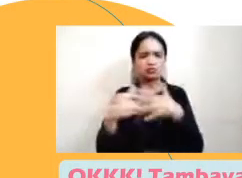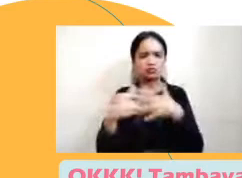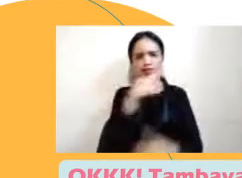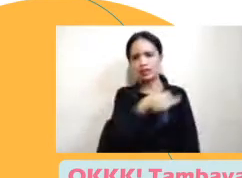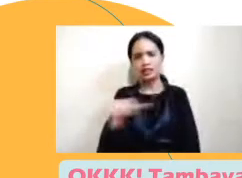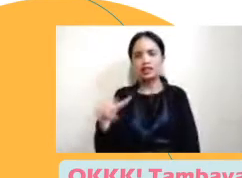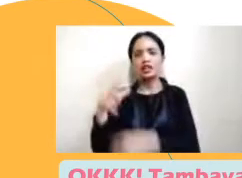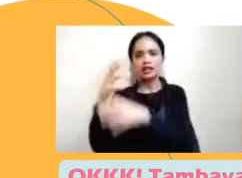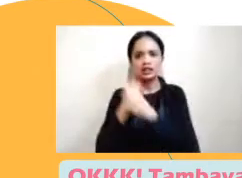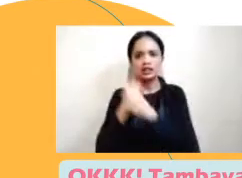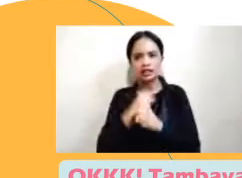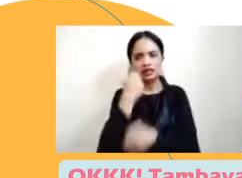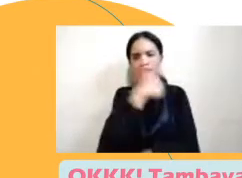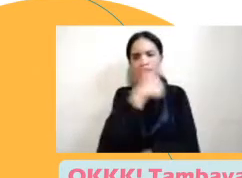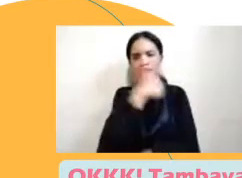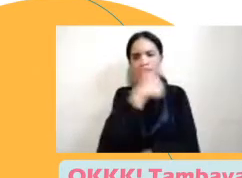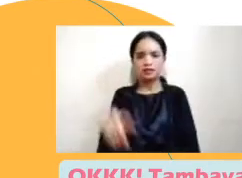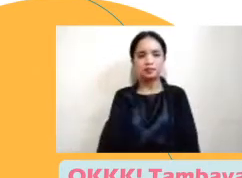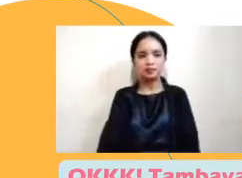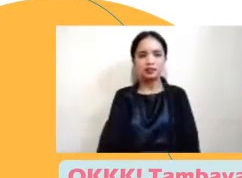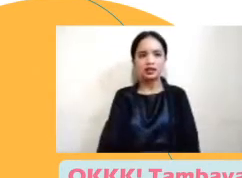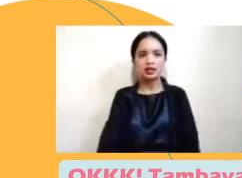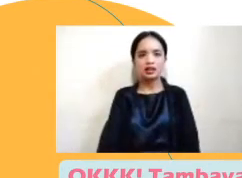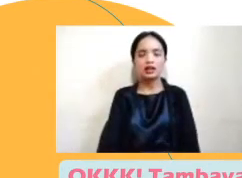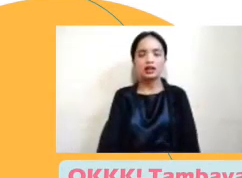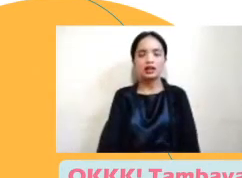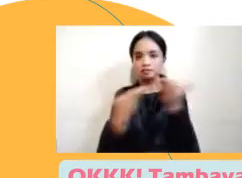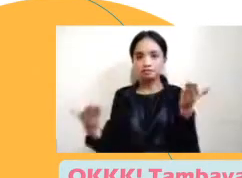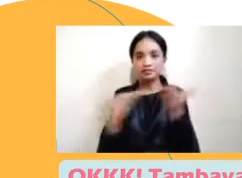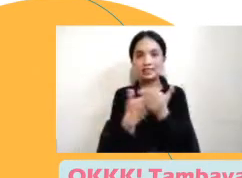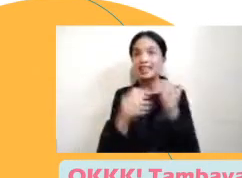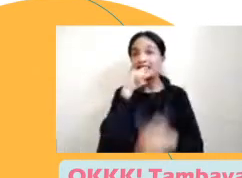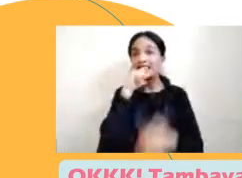ano. Ako ay may kalimba. Hindi kailangan